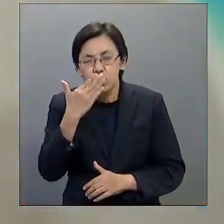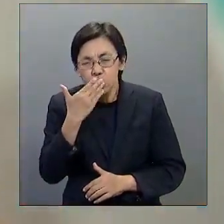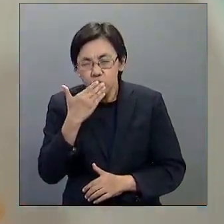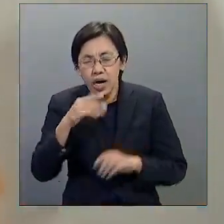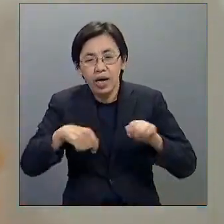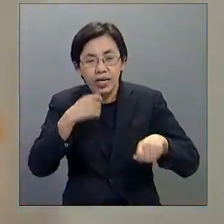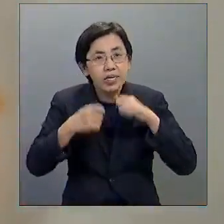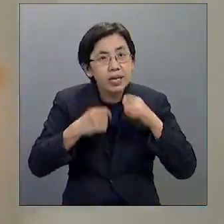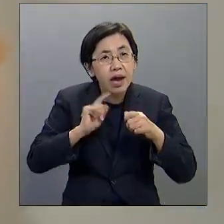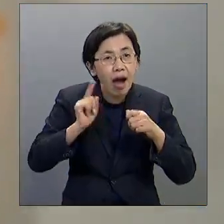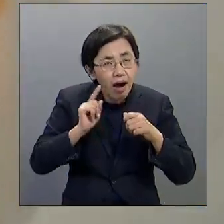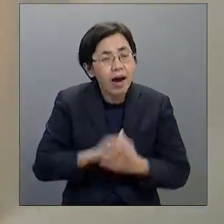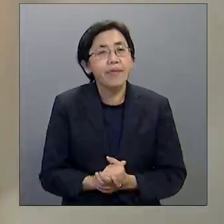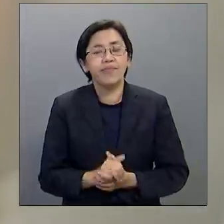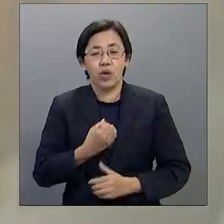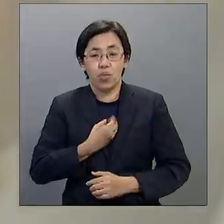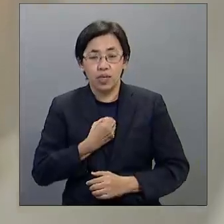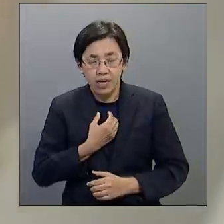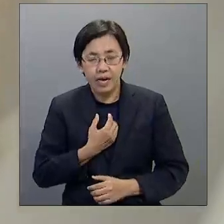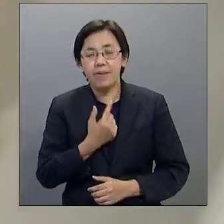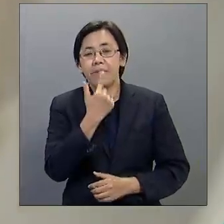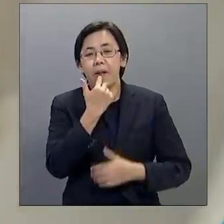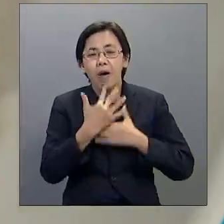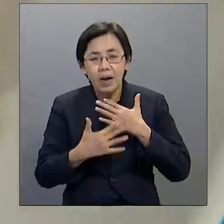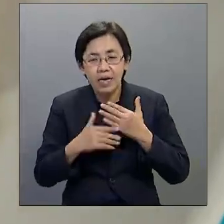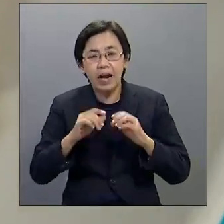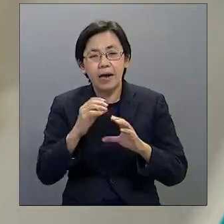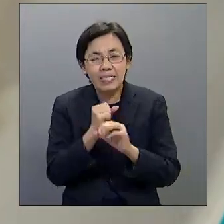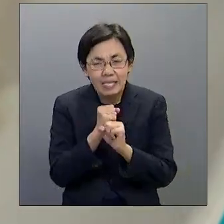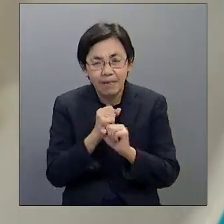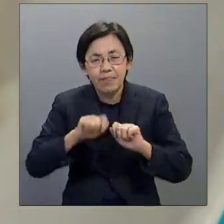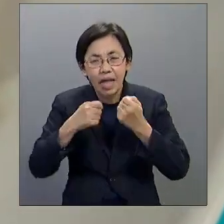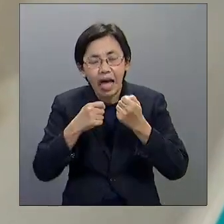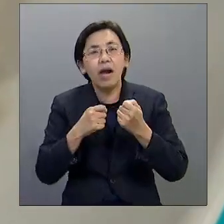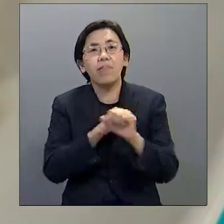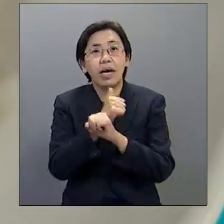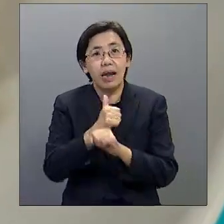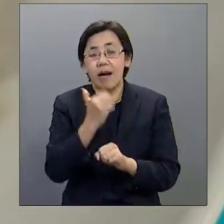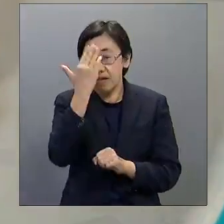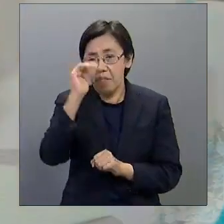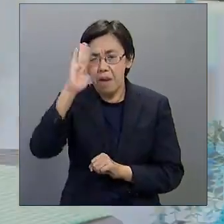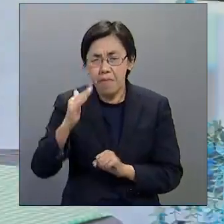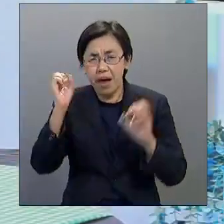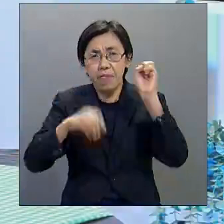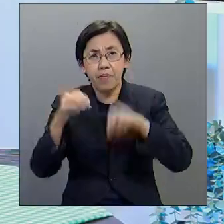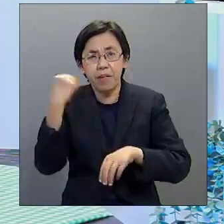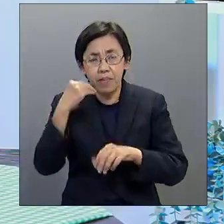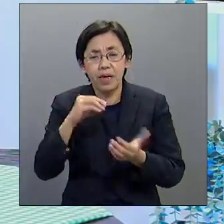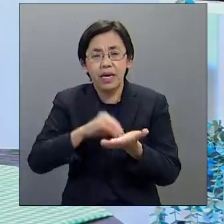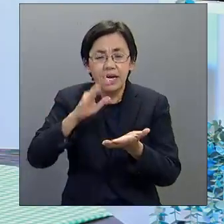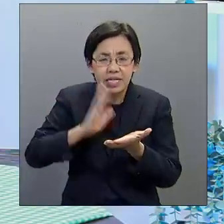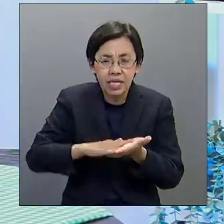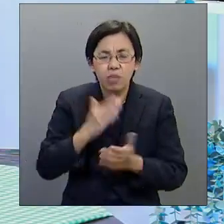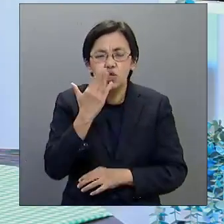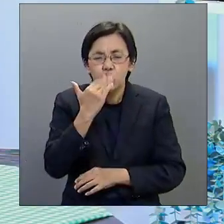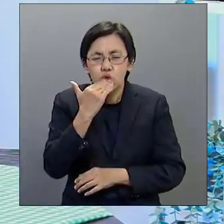ยังช่วยชะลอการเกิดโรคหัวใจและหลอดเลือดแต่ที่สำคัญคือใส่ใบกะเพราให้เยอะหน่อยนะครับไอ้เจ้าพริกเอ่ยกระเทียมเอ่ยนะพริก